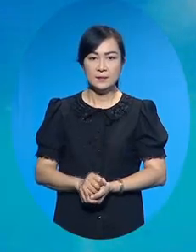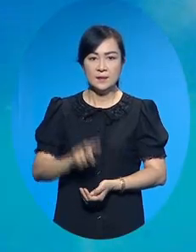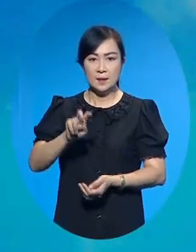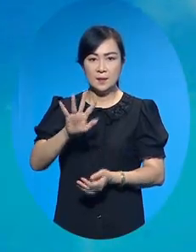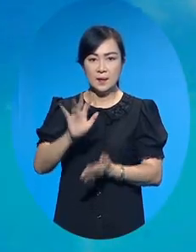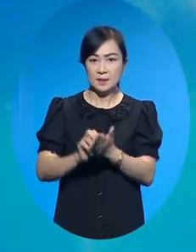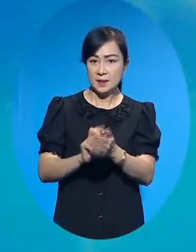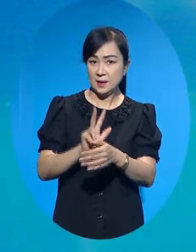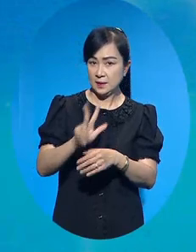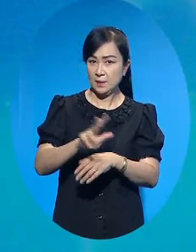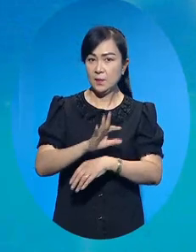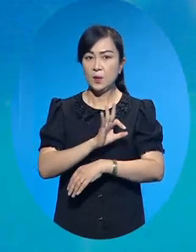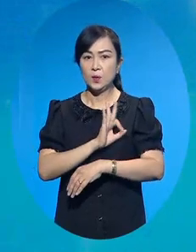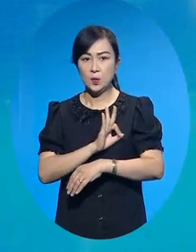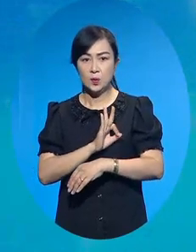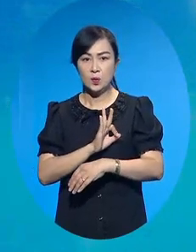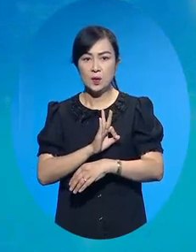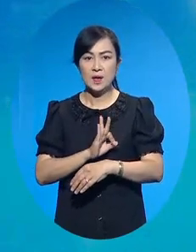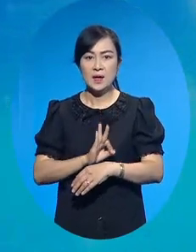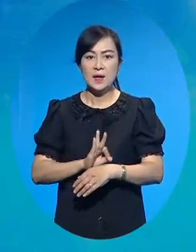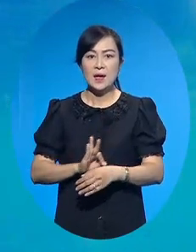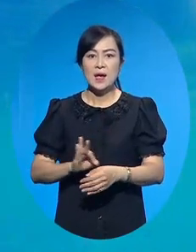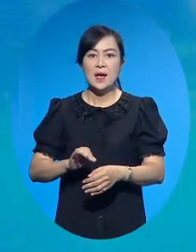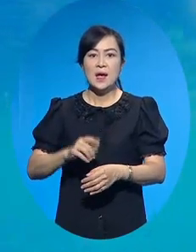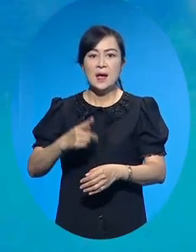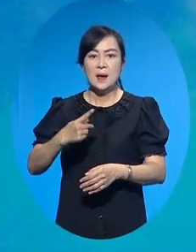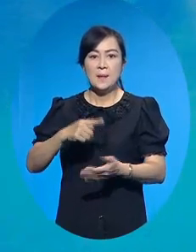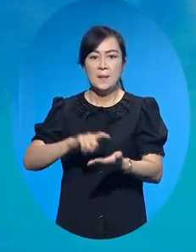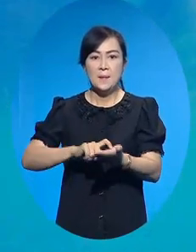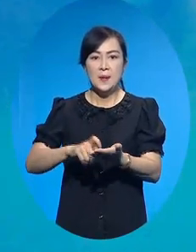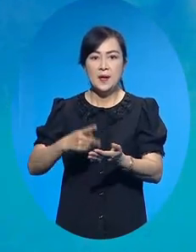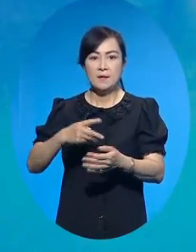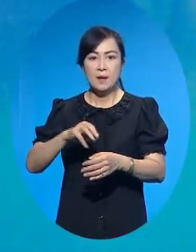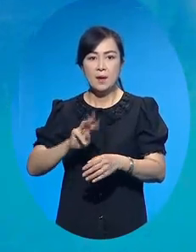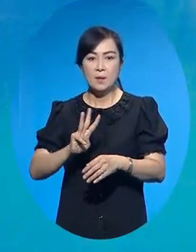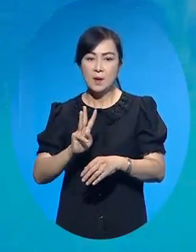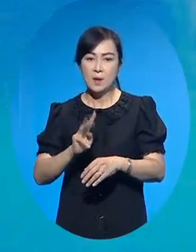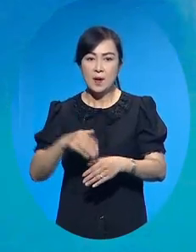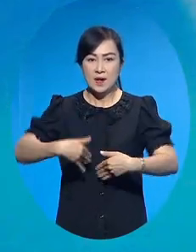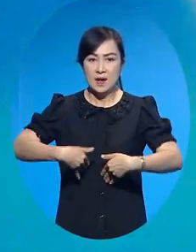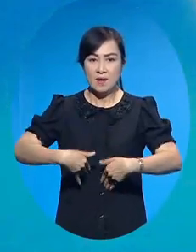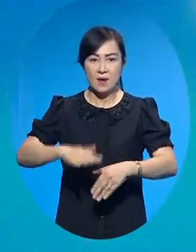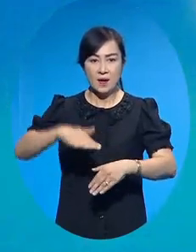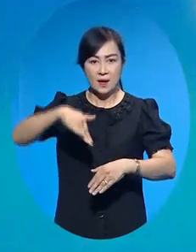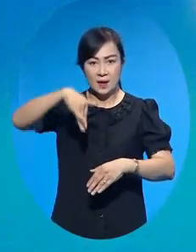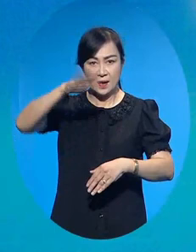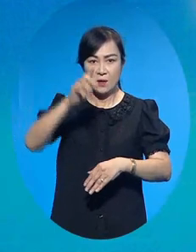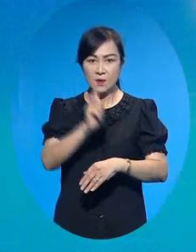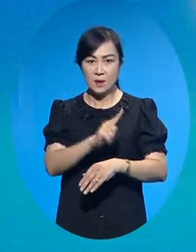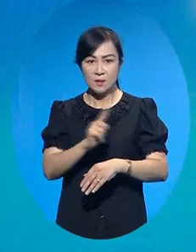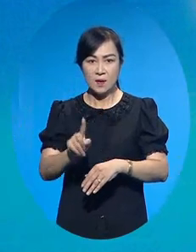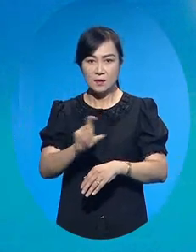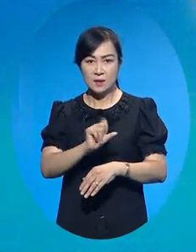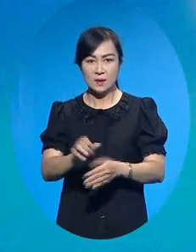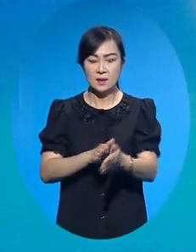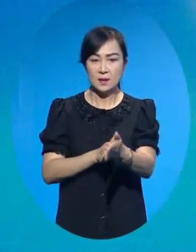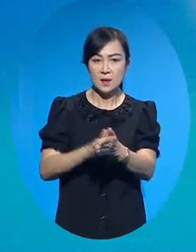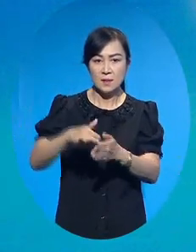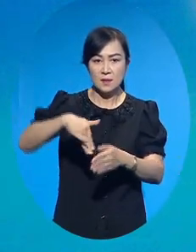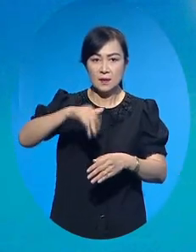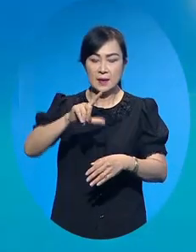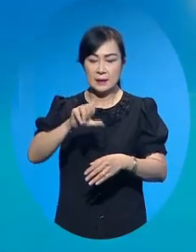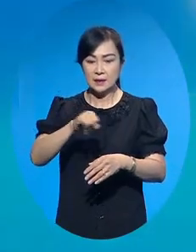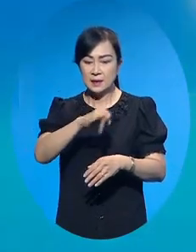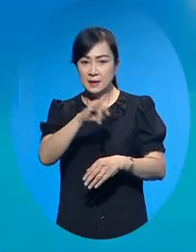Ngày 25 tháng 8, Chủ tịch Cục Dự trữ Liên bang Mỹ Jerome Powell nhận định mức lạm phát vẫn quá cao và cảnh báo sẵn sàng tiếp tục tăng lãi